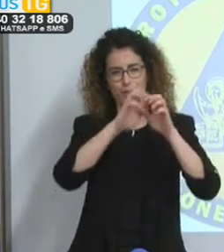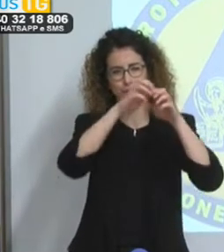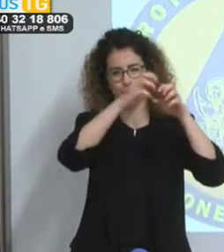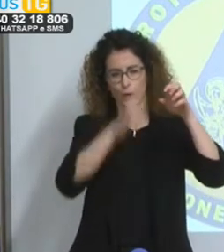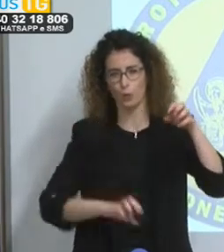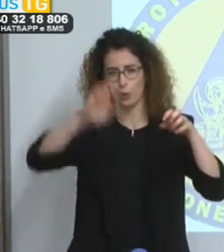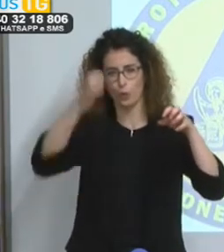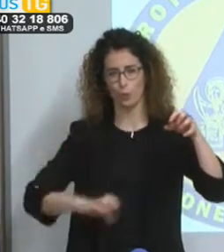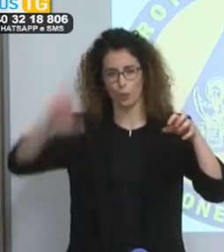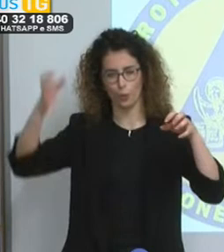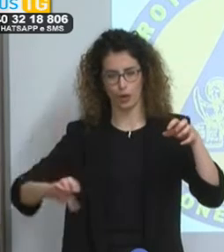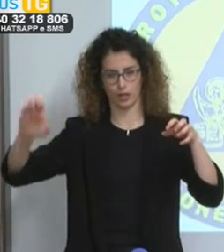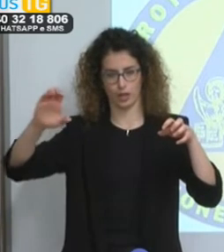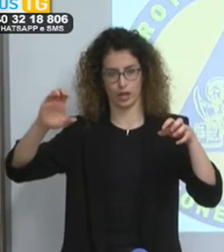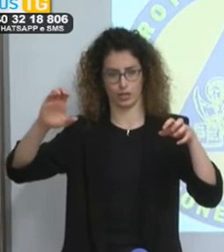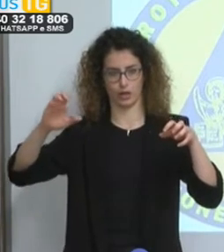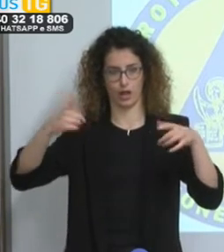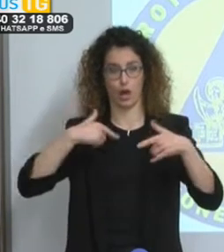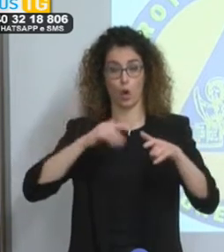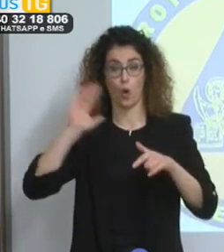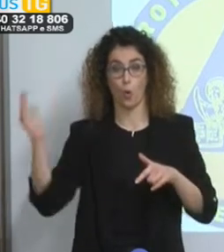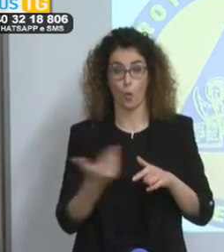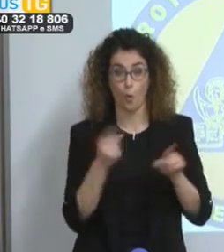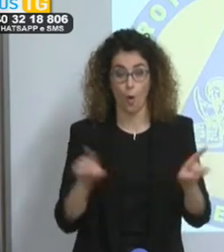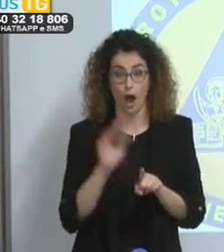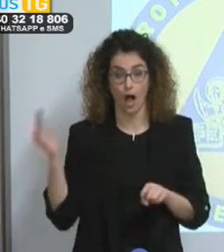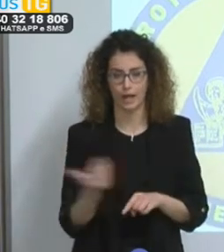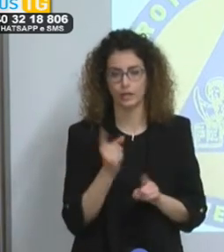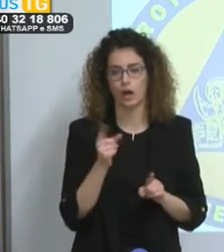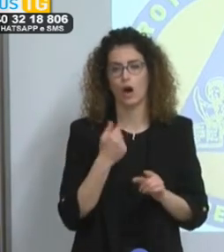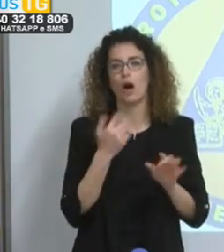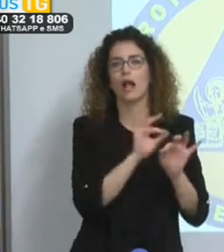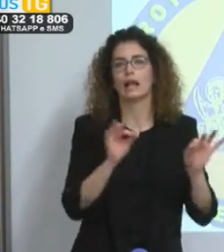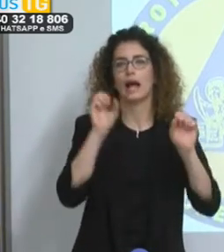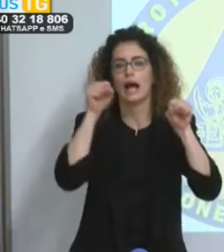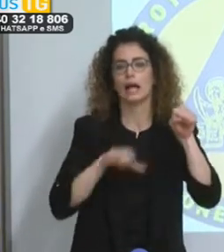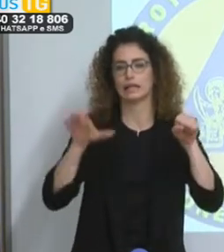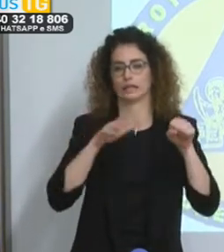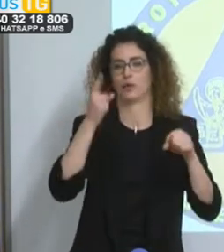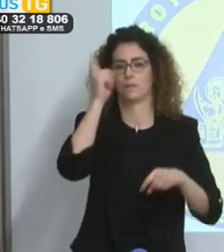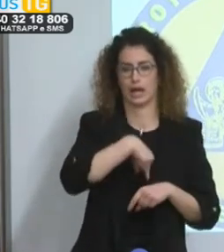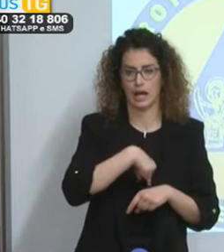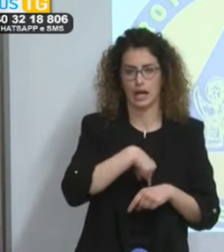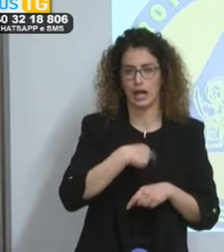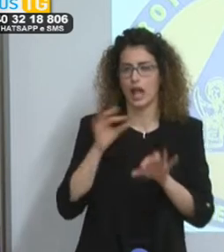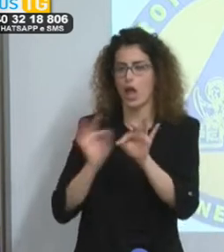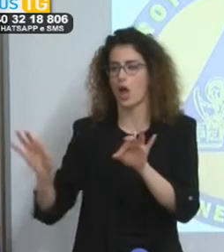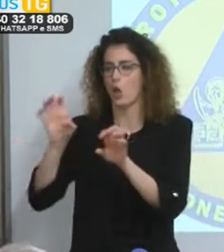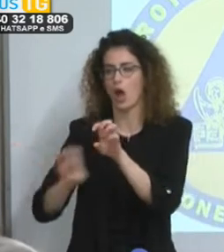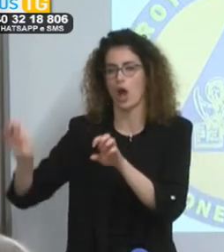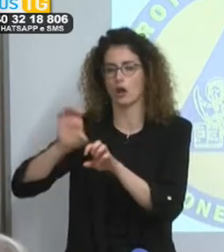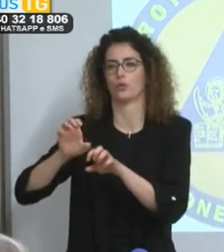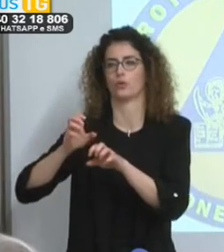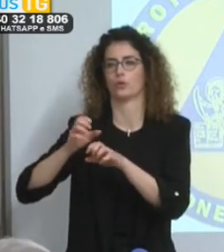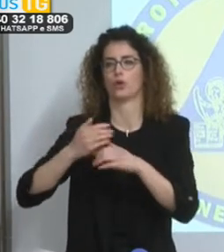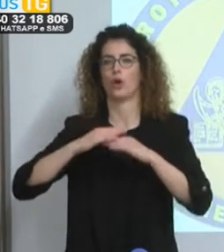nel senso che a volte va male in Veneto e qualcuno può tirare un sospiro di sollievo, altre volte qualcuno ce l'ha storta con